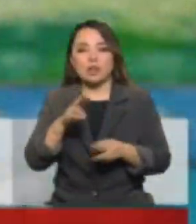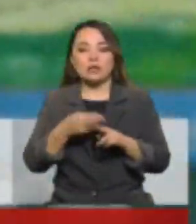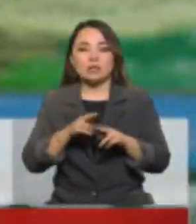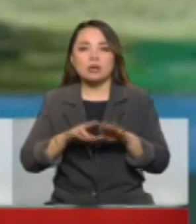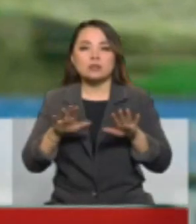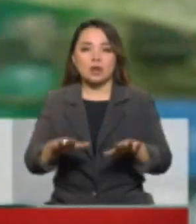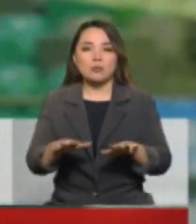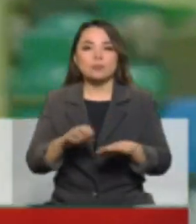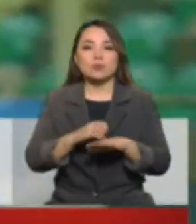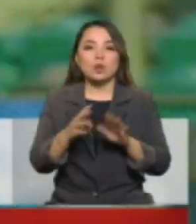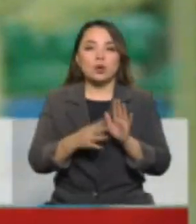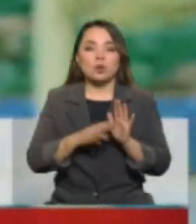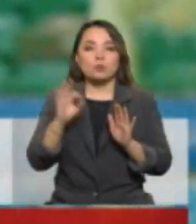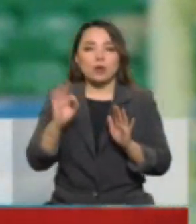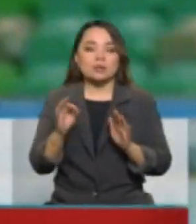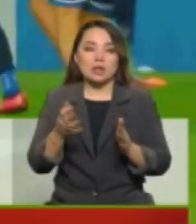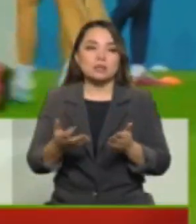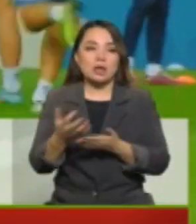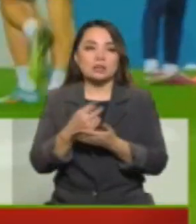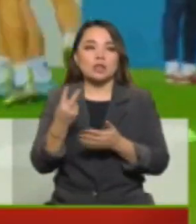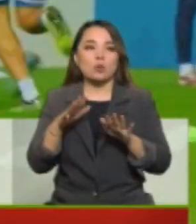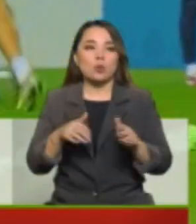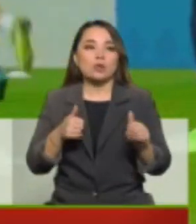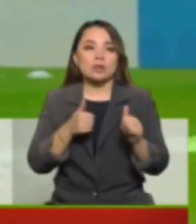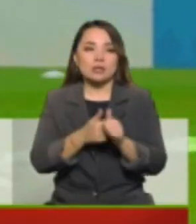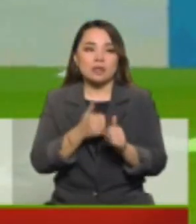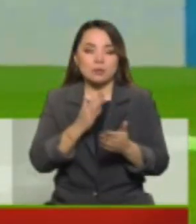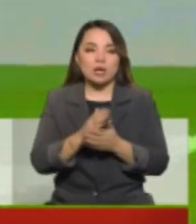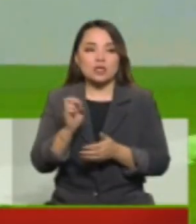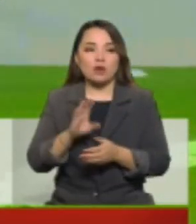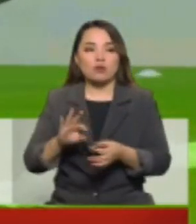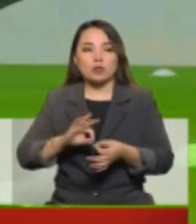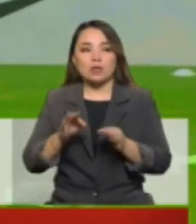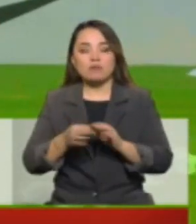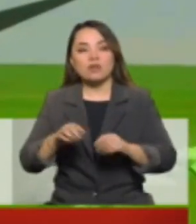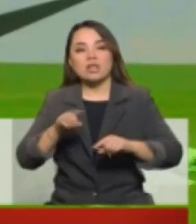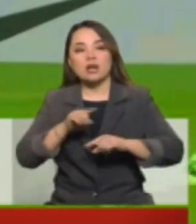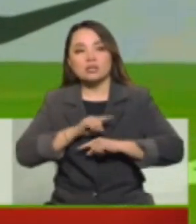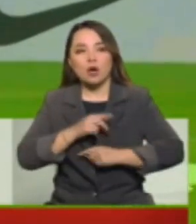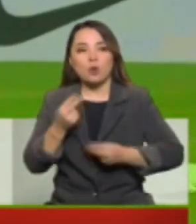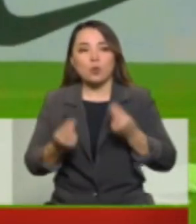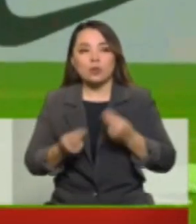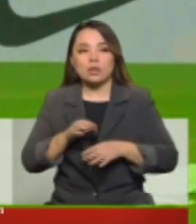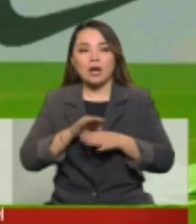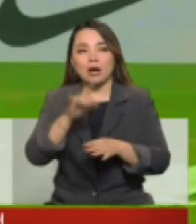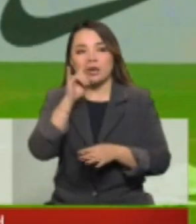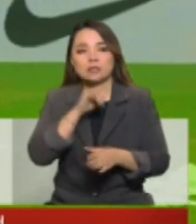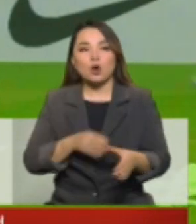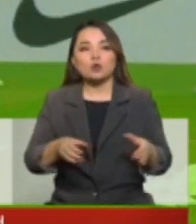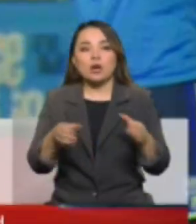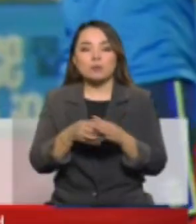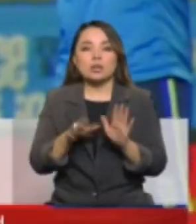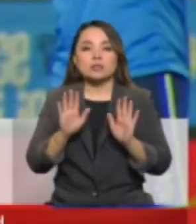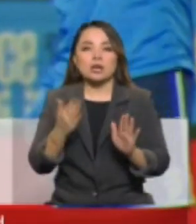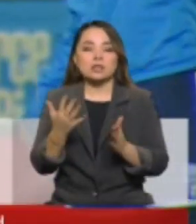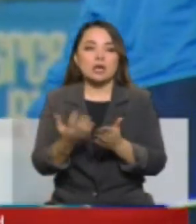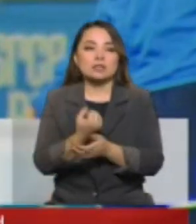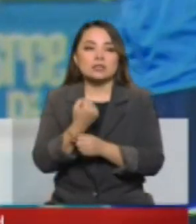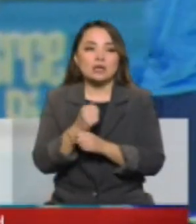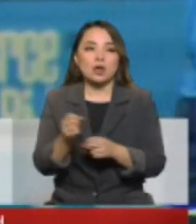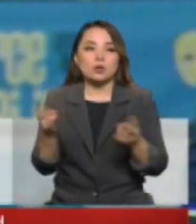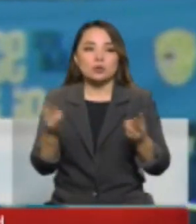құрамасы 19 ұпаймен 2-ші орында келеді. Европа чемпионатының финалдық кезеңіне шығу үшін Қазақстан құрамасына тек жеңіс